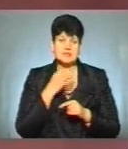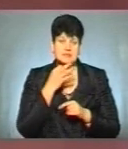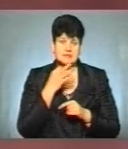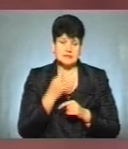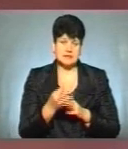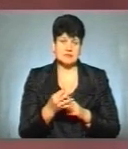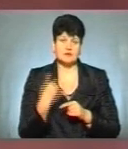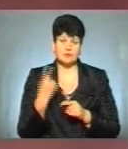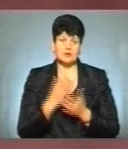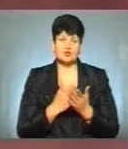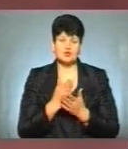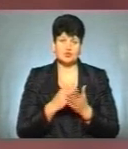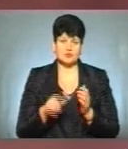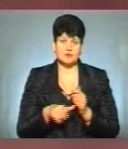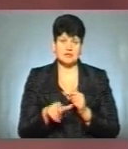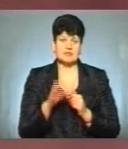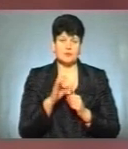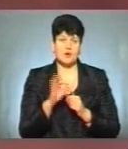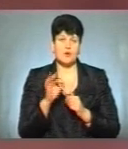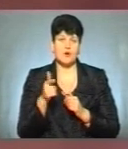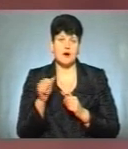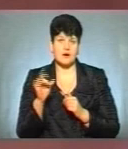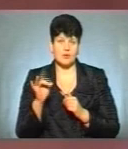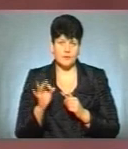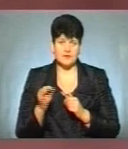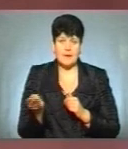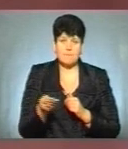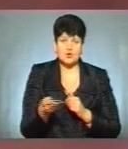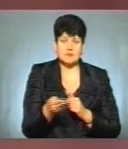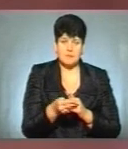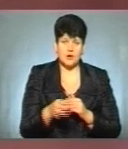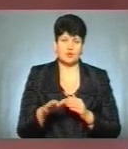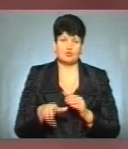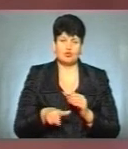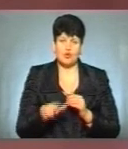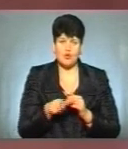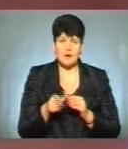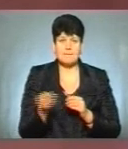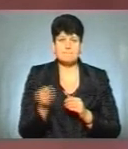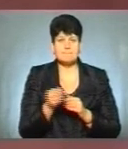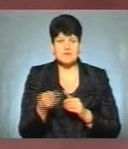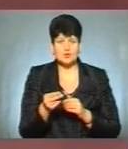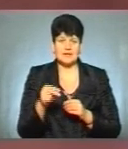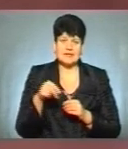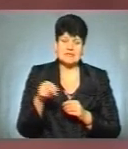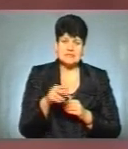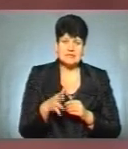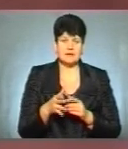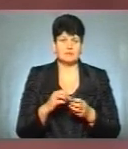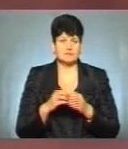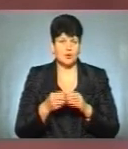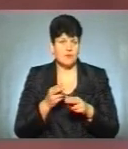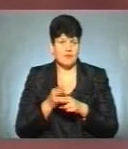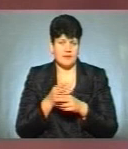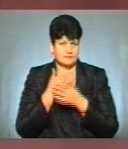обласної служби автомобільних доріг Соломія Огарко. Працівники посипають дороги піщано-соляною сумішю та відгортають сніг. Заторів